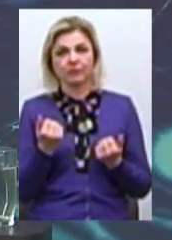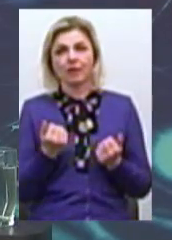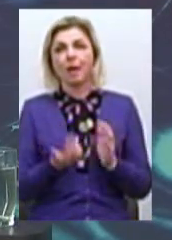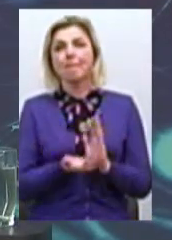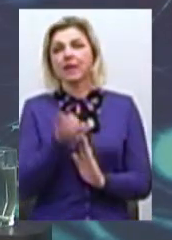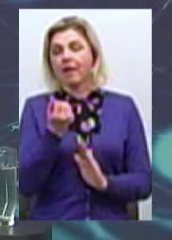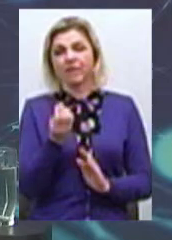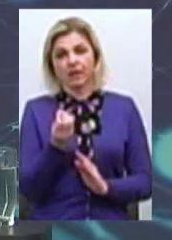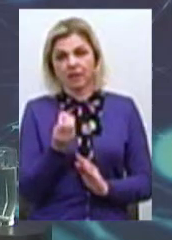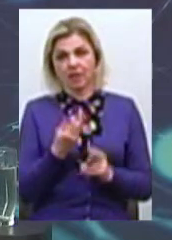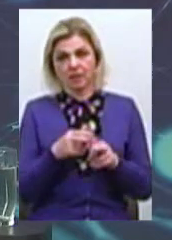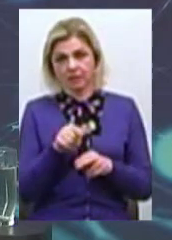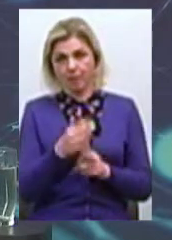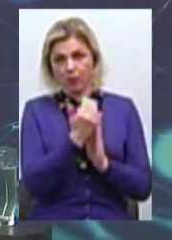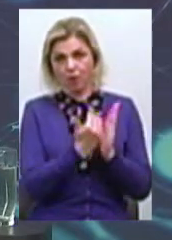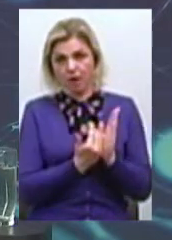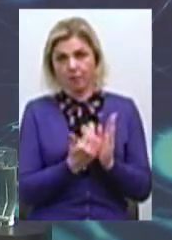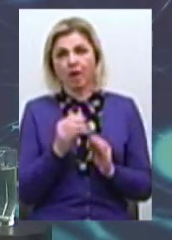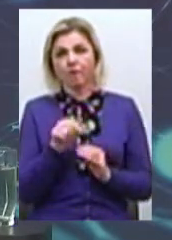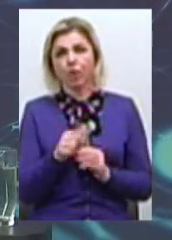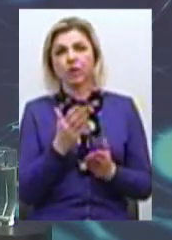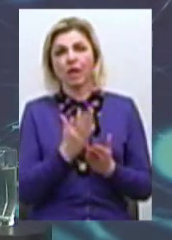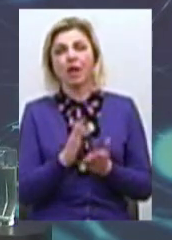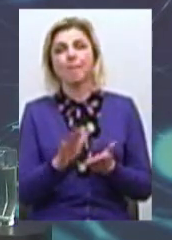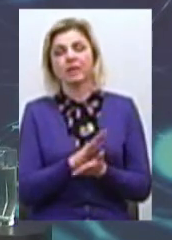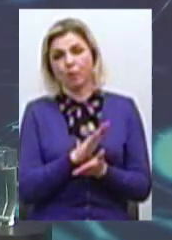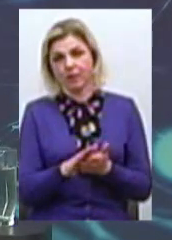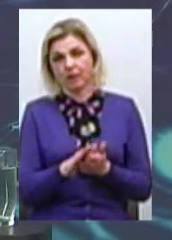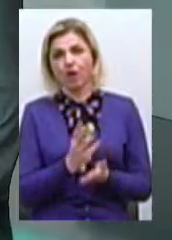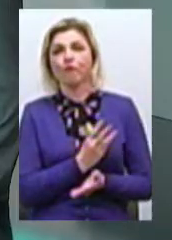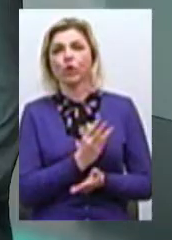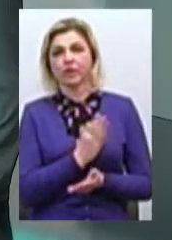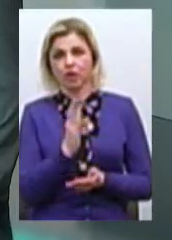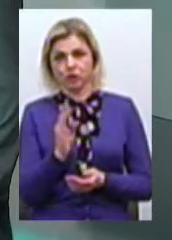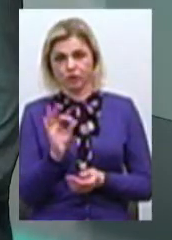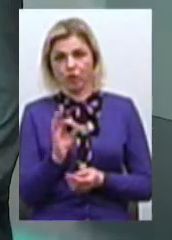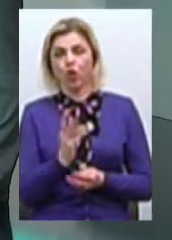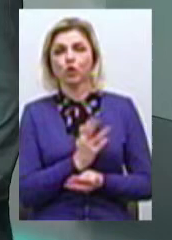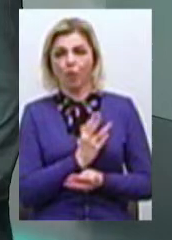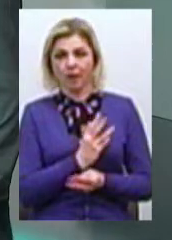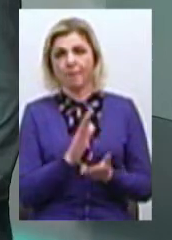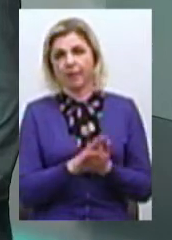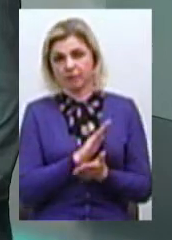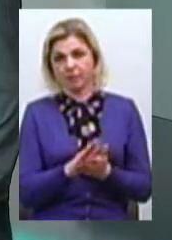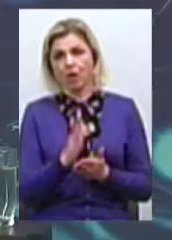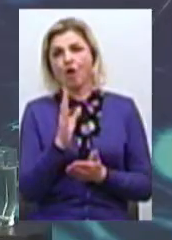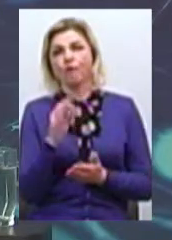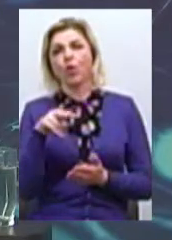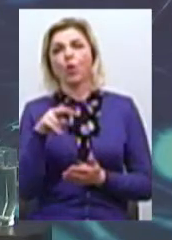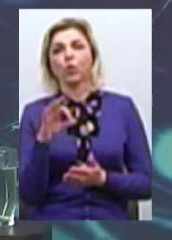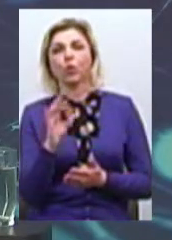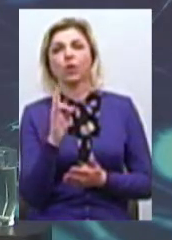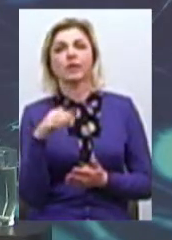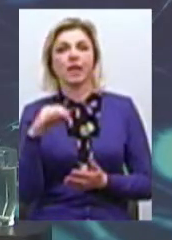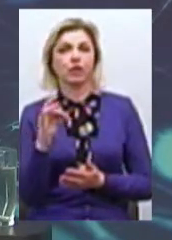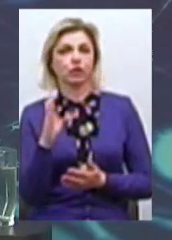підтримки фінансової цієї програми. Вона є безоплатне волонтерство. Добровільне, безоплатне волонтерство. Тобто не